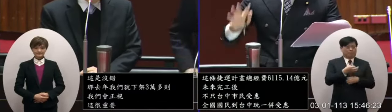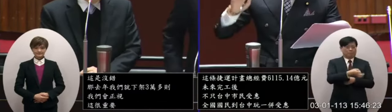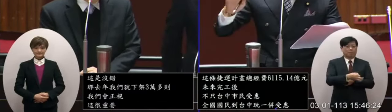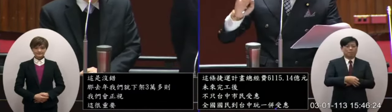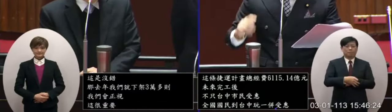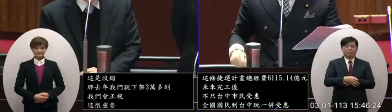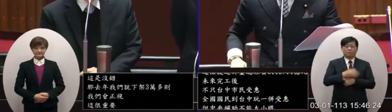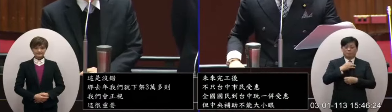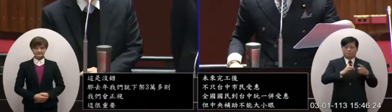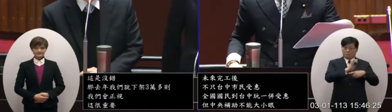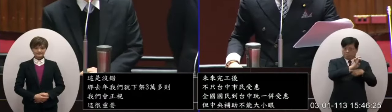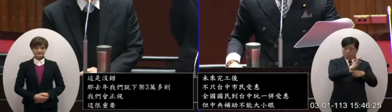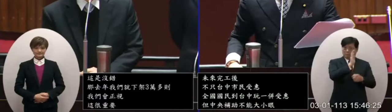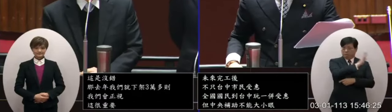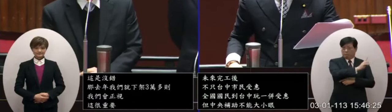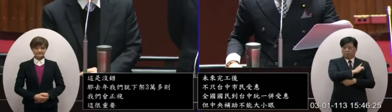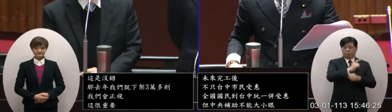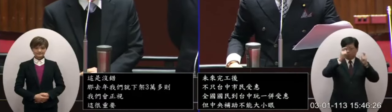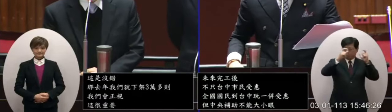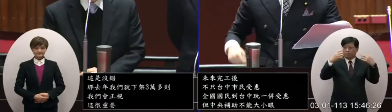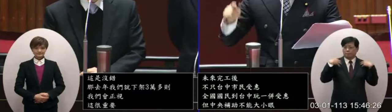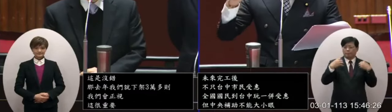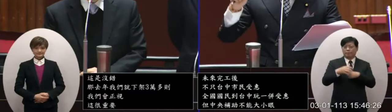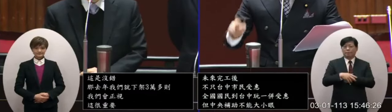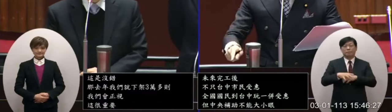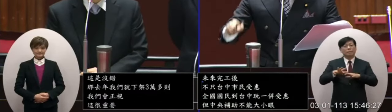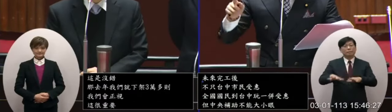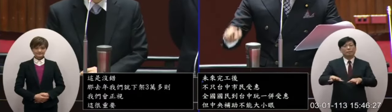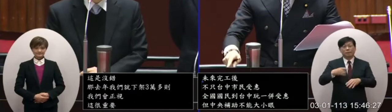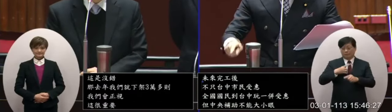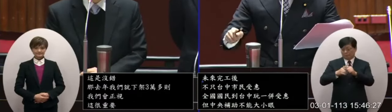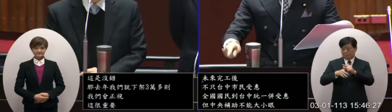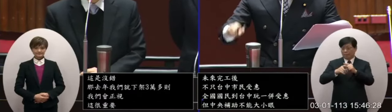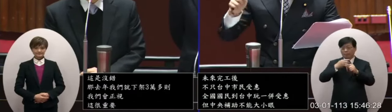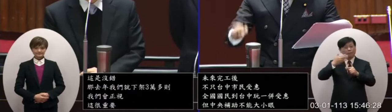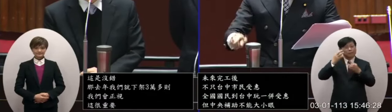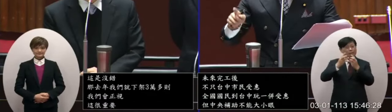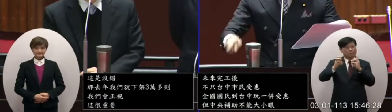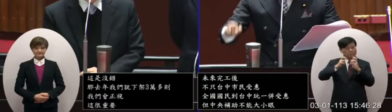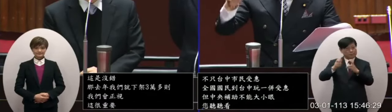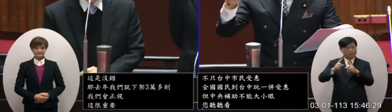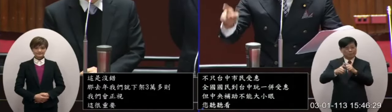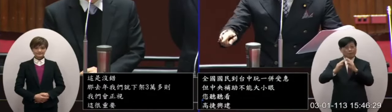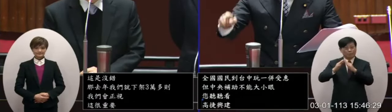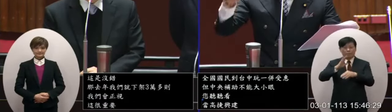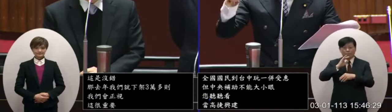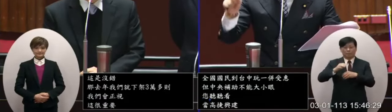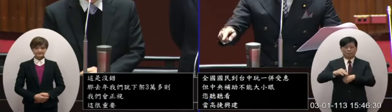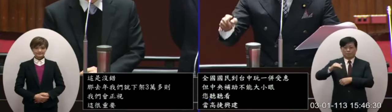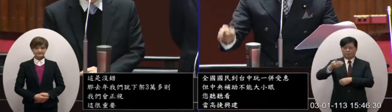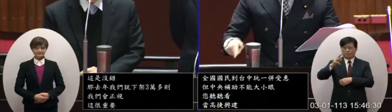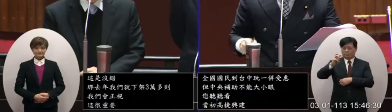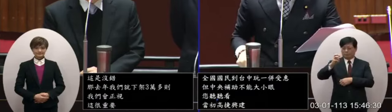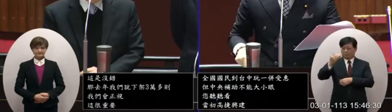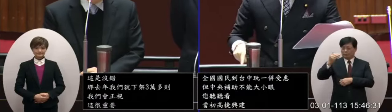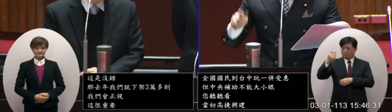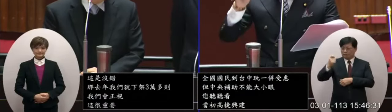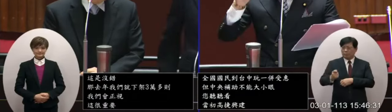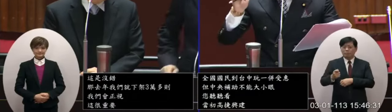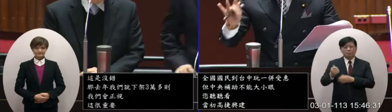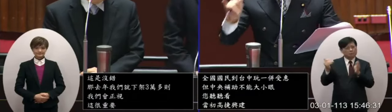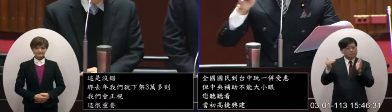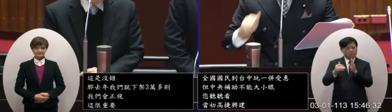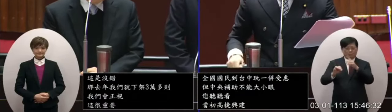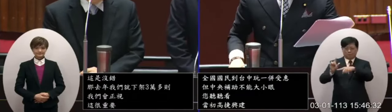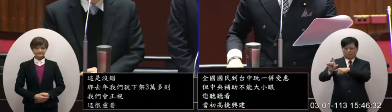担，40%高雄市政府。来负担，现在中捷蓝线新建，台中市负担939亿，接